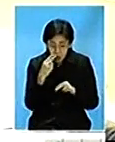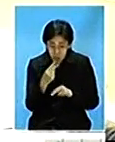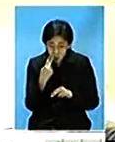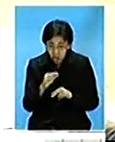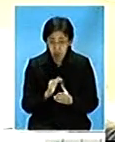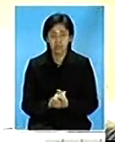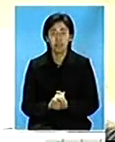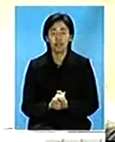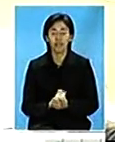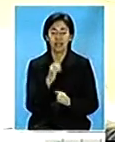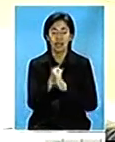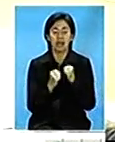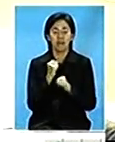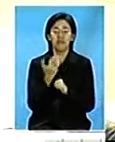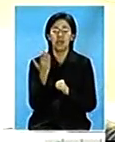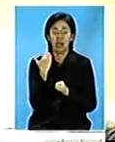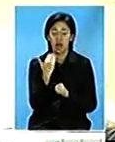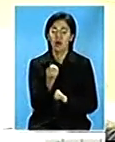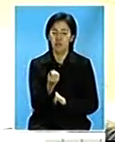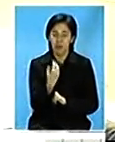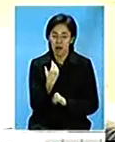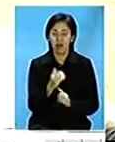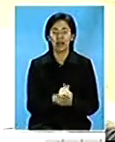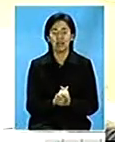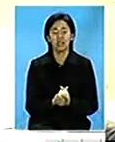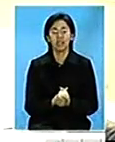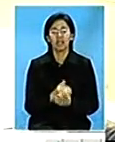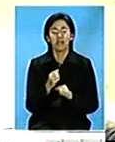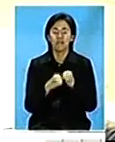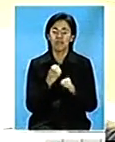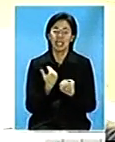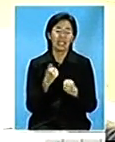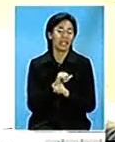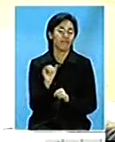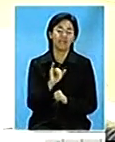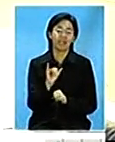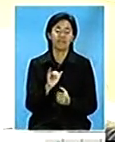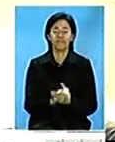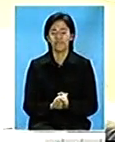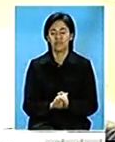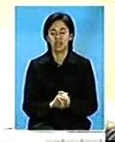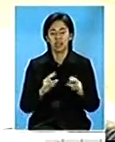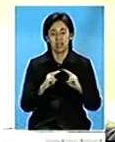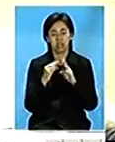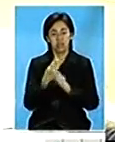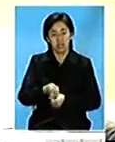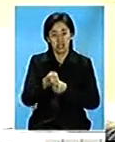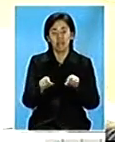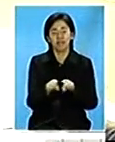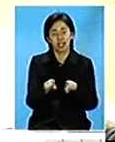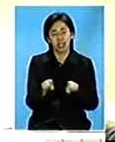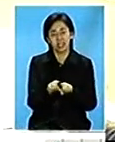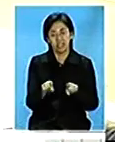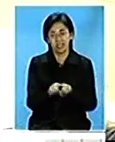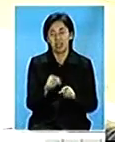พราะว่าปีที่แล้วตอบผมว่าจะไปจัดแจงให้ปีนี้ยังไม่ได้ทำเลยครับเนี่ยปีนี้แล้วและกระทรวงเกษตรก็เหมือนกันว่าจะไปปีกล